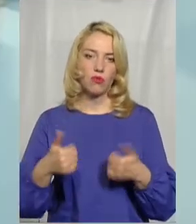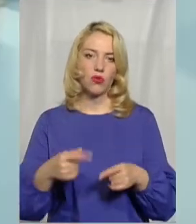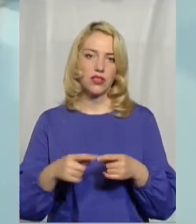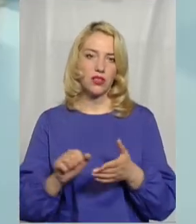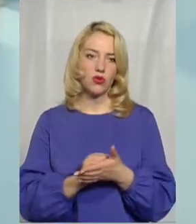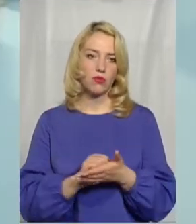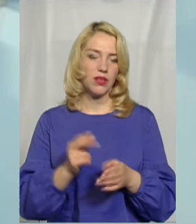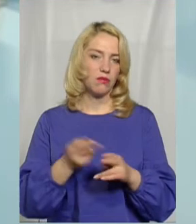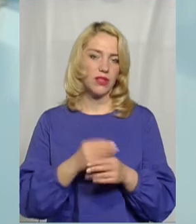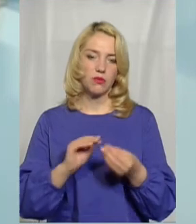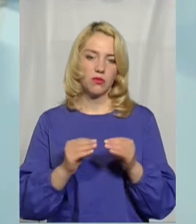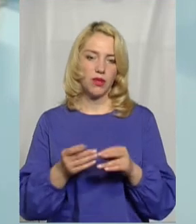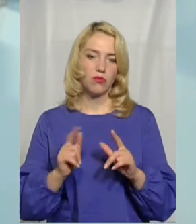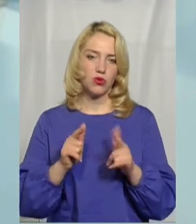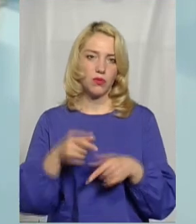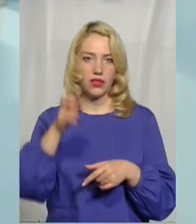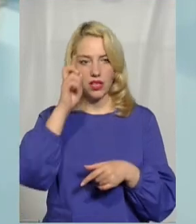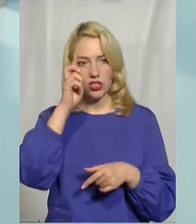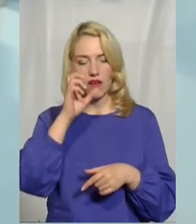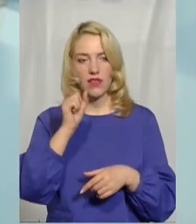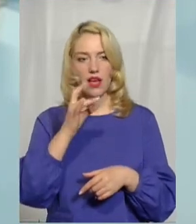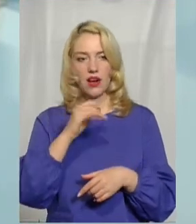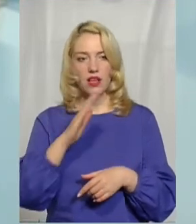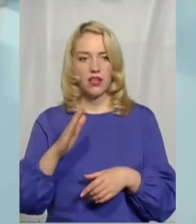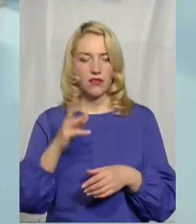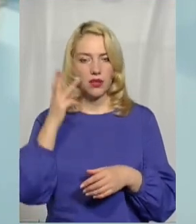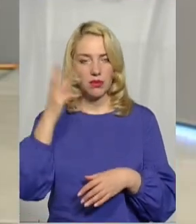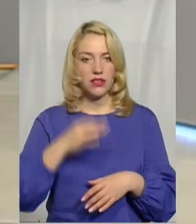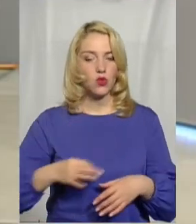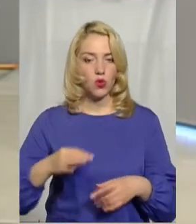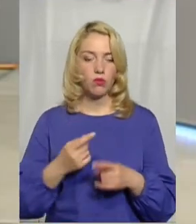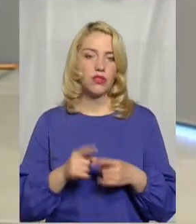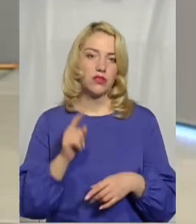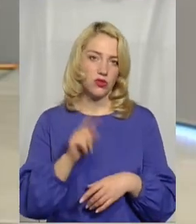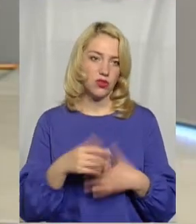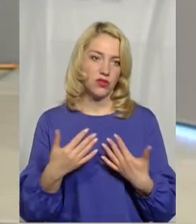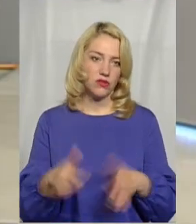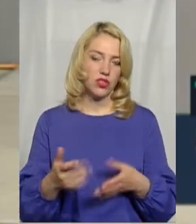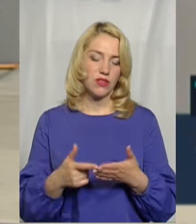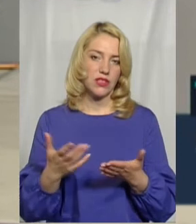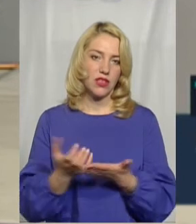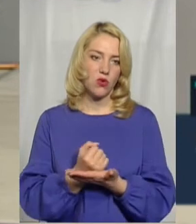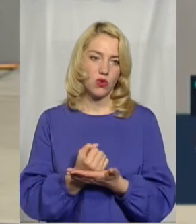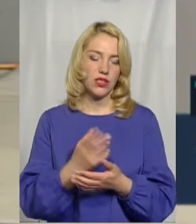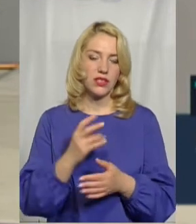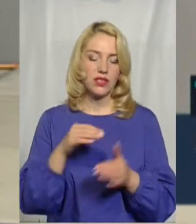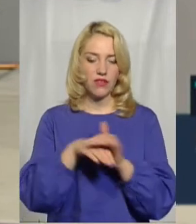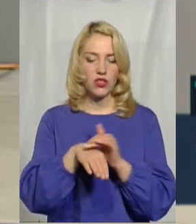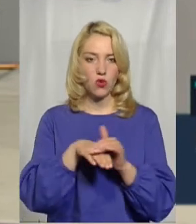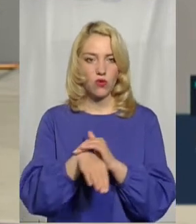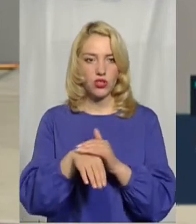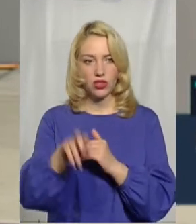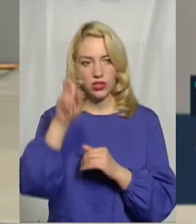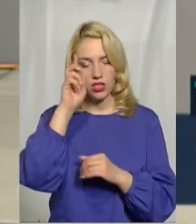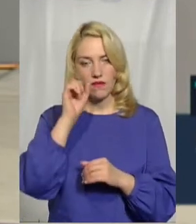проблем поступає на зберігання до Державного архіву Хмельницької області. І тоді вже він знаходиться в сховищі Державного